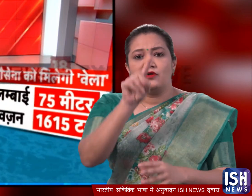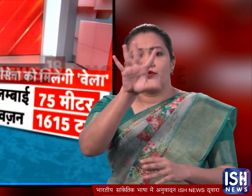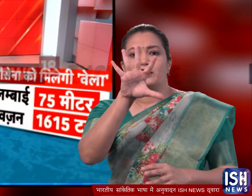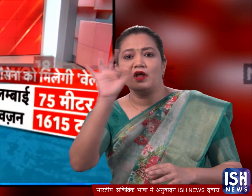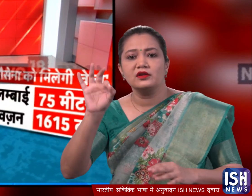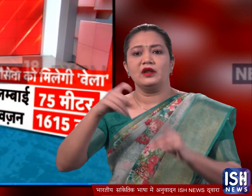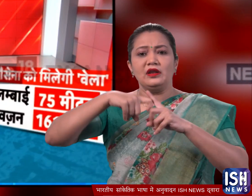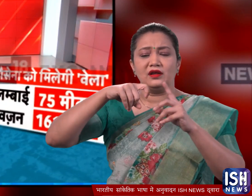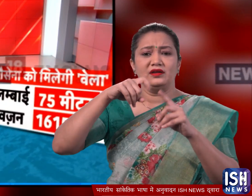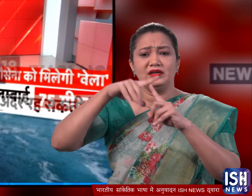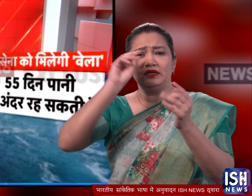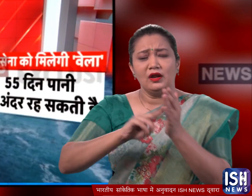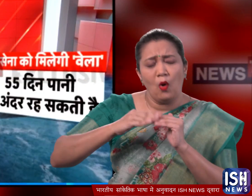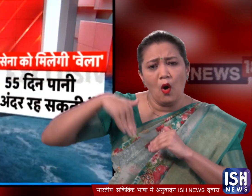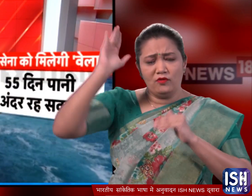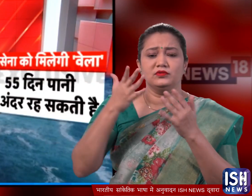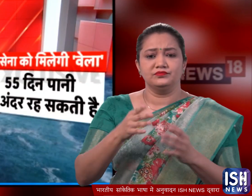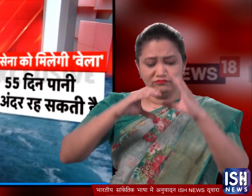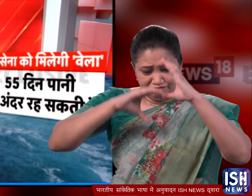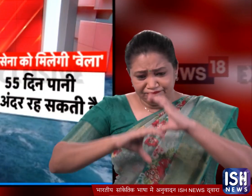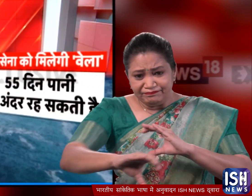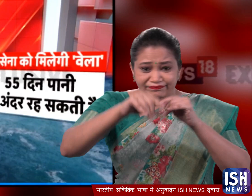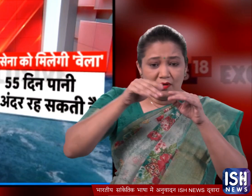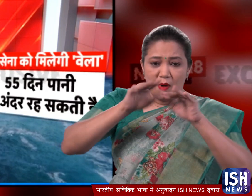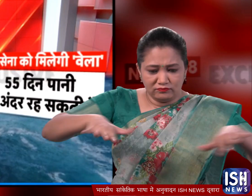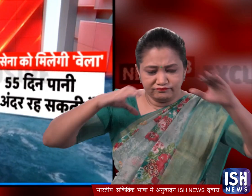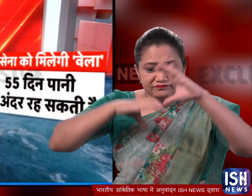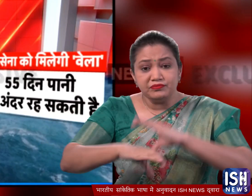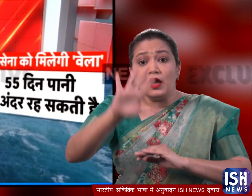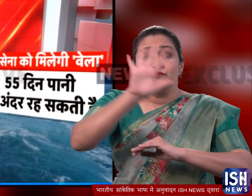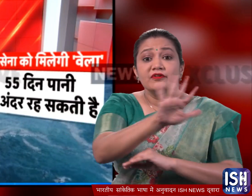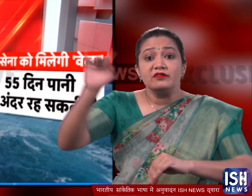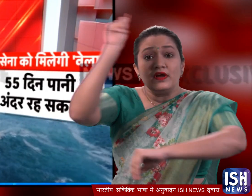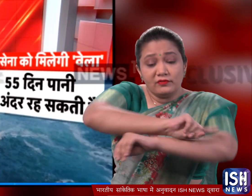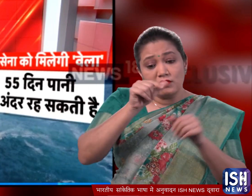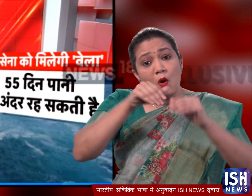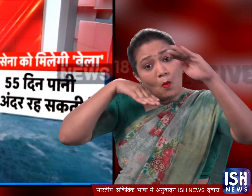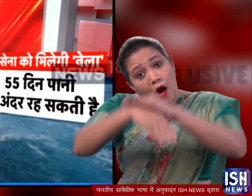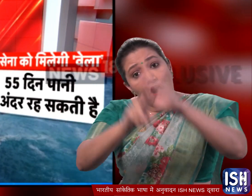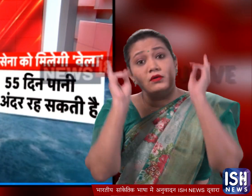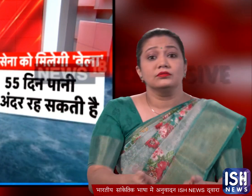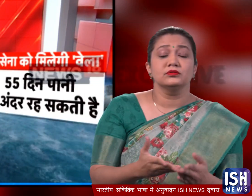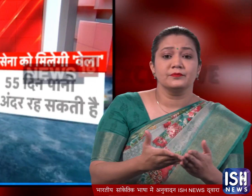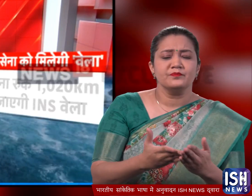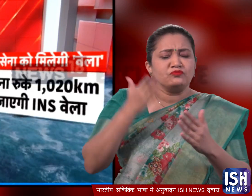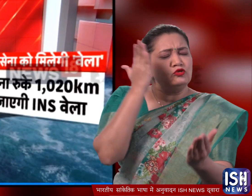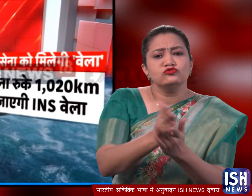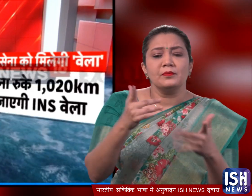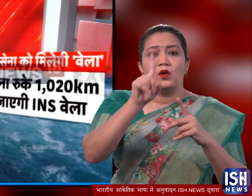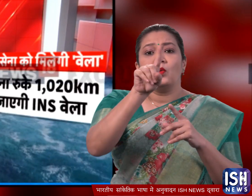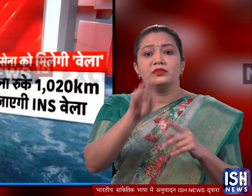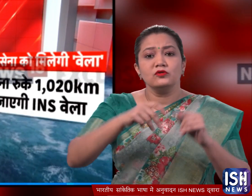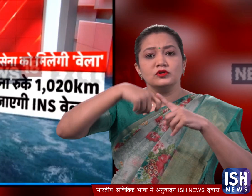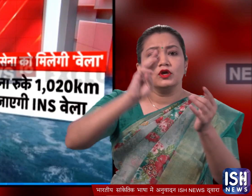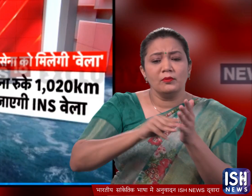ज्यादा है। एक बार पानी में उतरने के बाद यह सबमरीन 55 दिन तक समंदर में रह सकती है और बिना रुके 1000 किलोमीटर